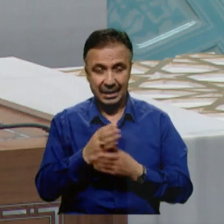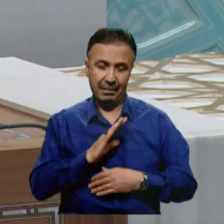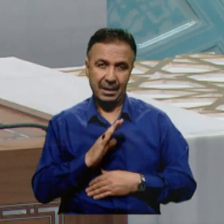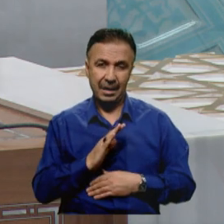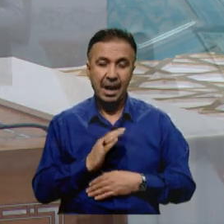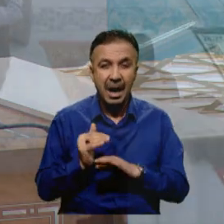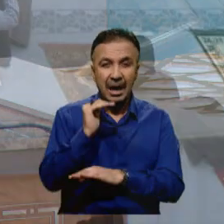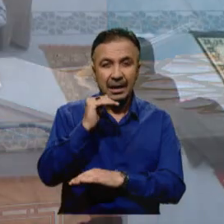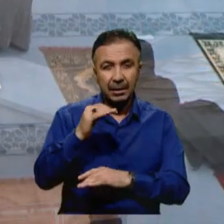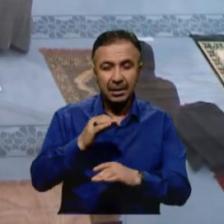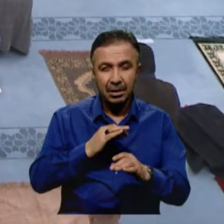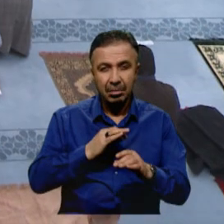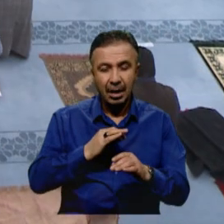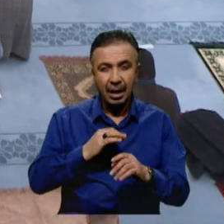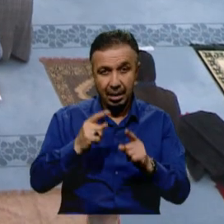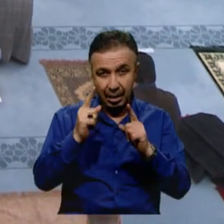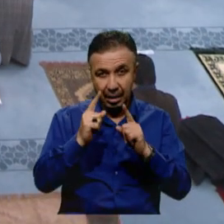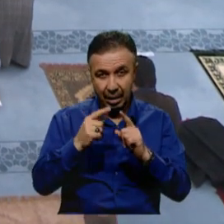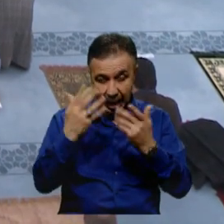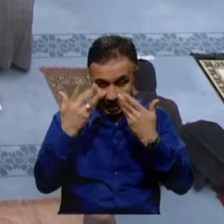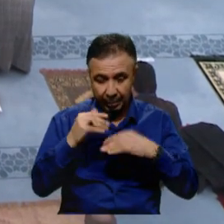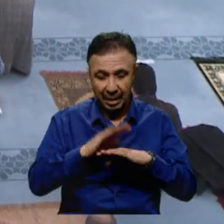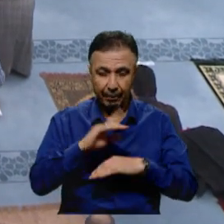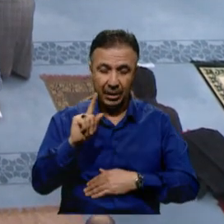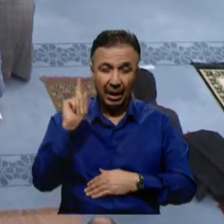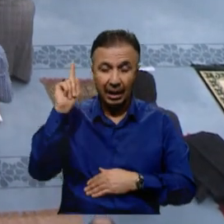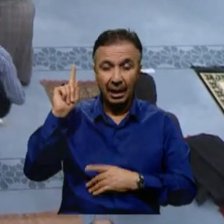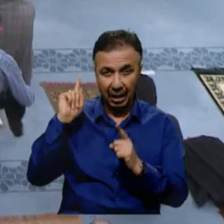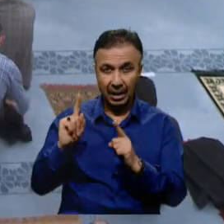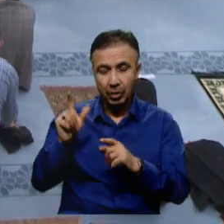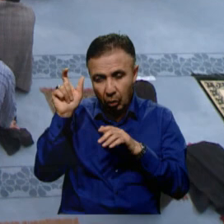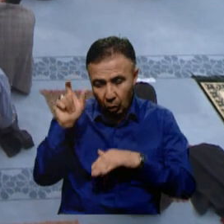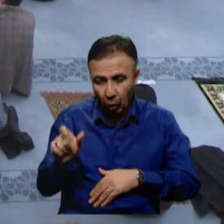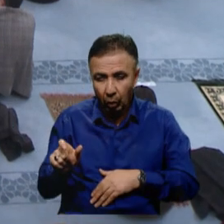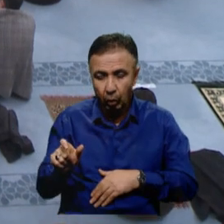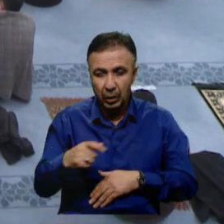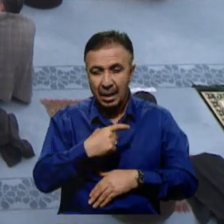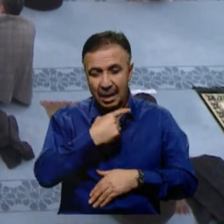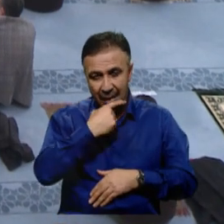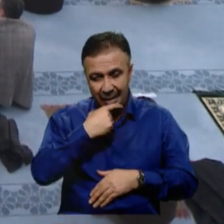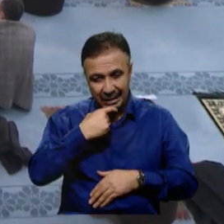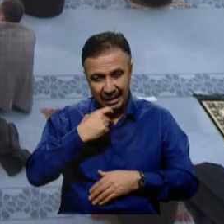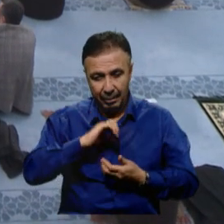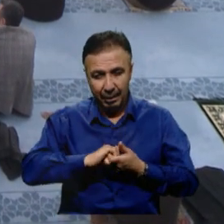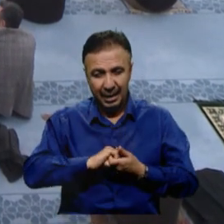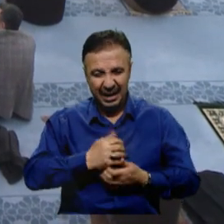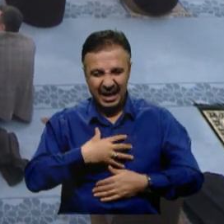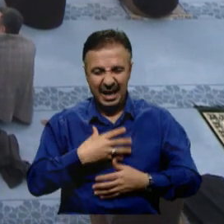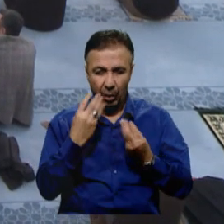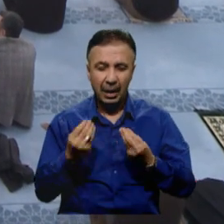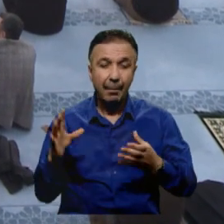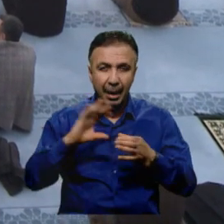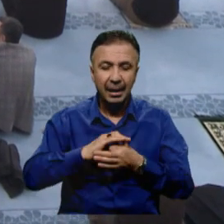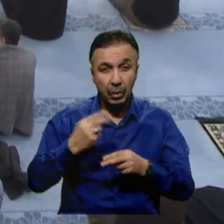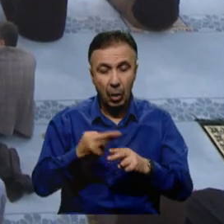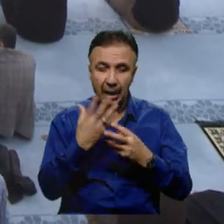yaparken Efendimizin Allah'a karşı kulluğu, samimiyeti, dine olan bağlılığını örnek almamız lazım.